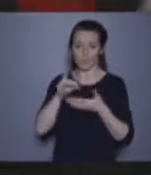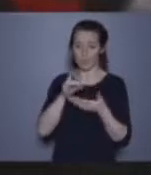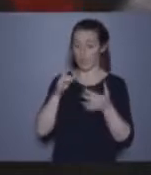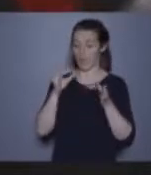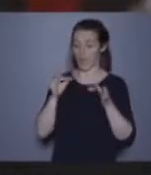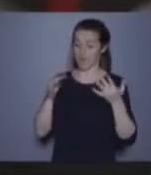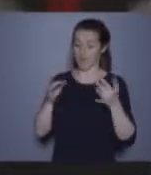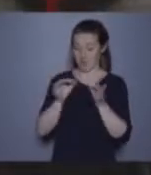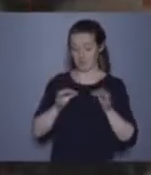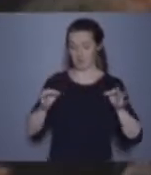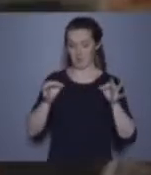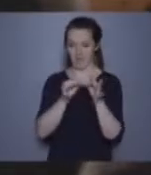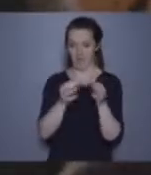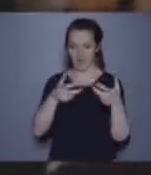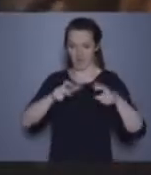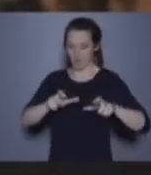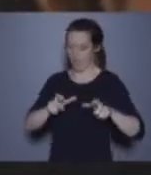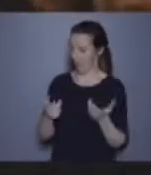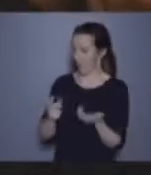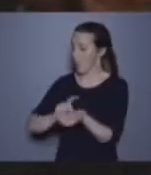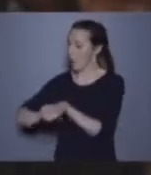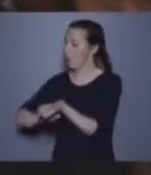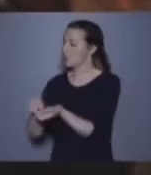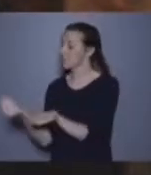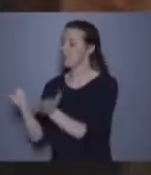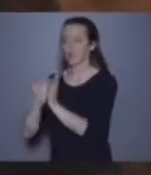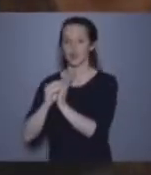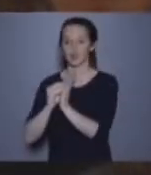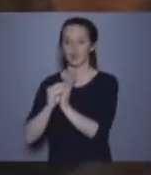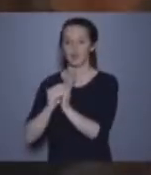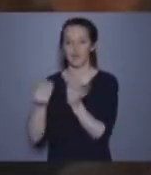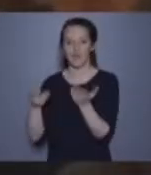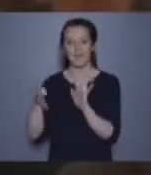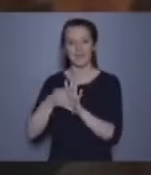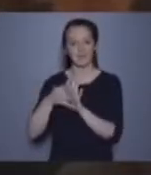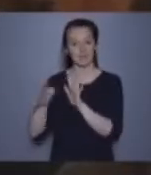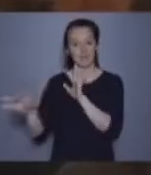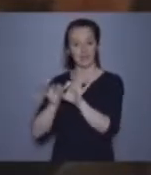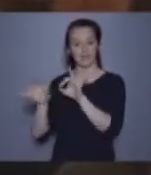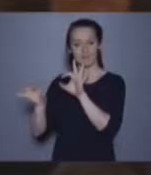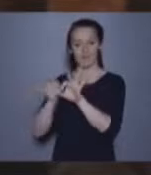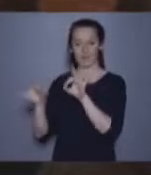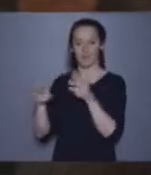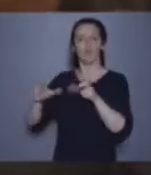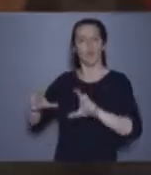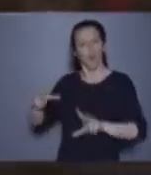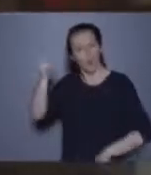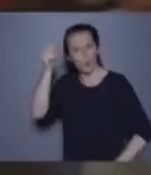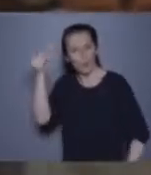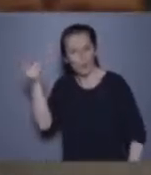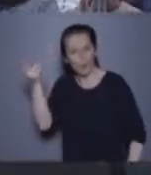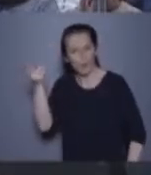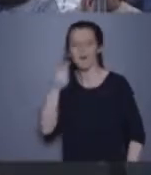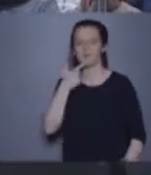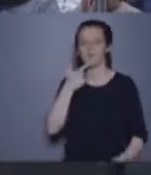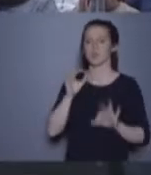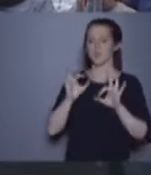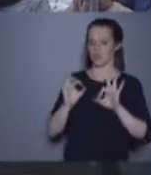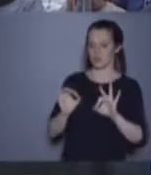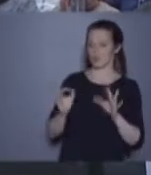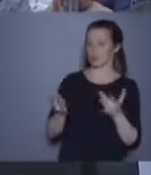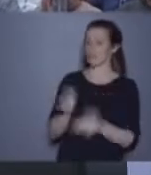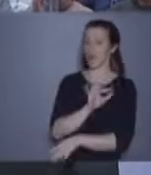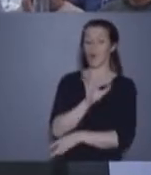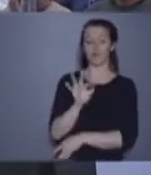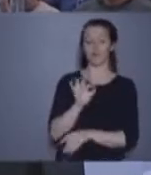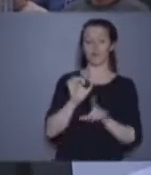veulent pas qu'on puisse préciser les localisations comme étant un critère de sélection des produits. Vous me comprenez, les gens? Si vous voulez faire rentrer en